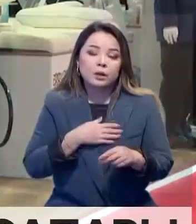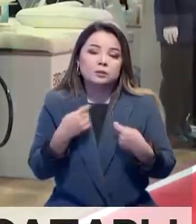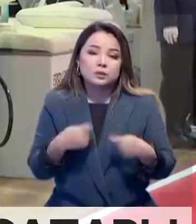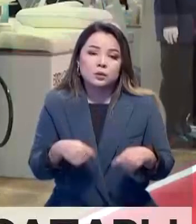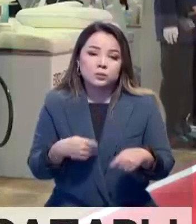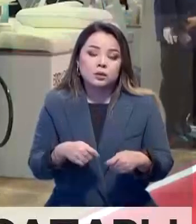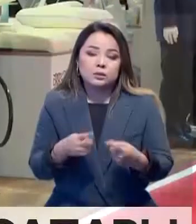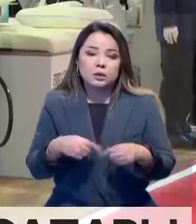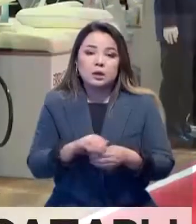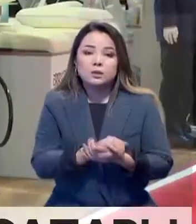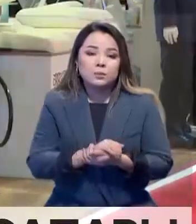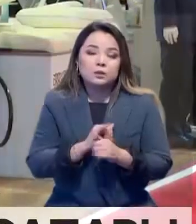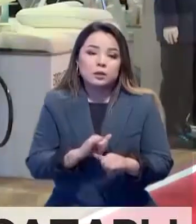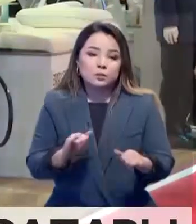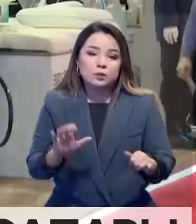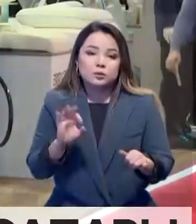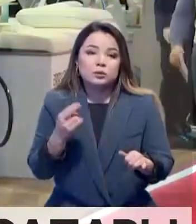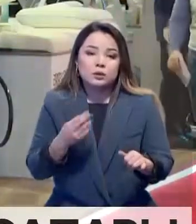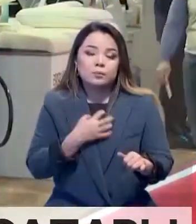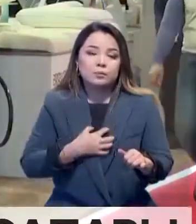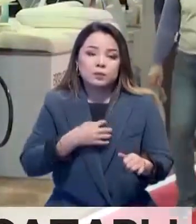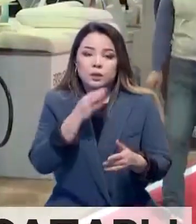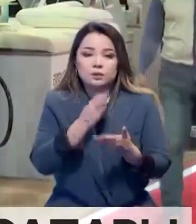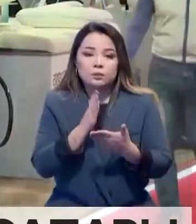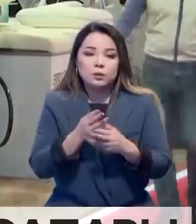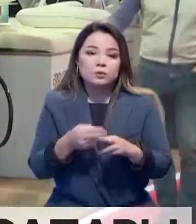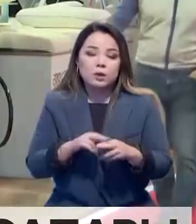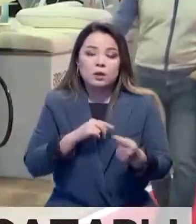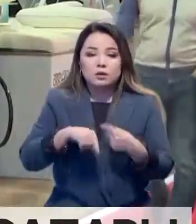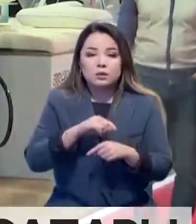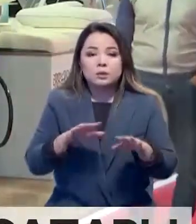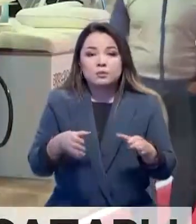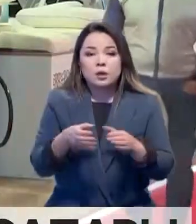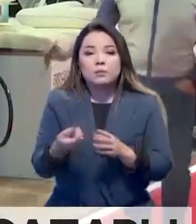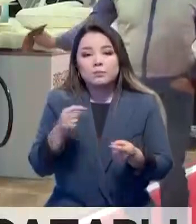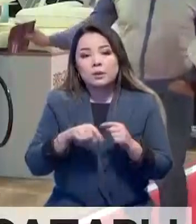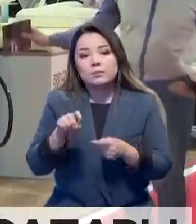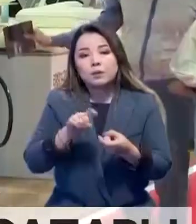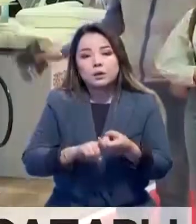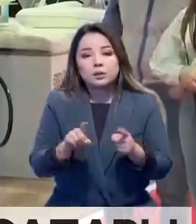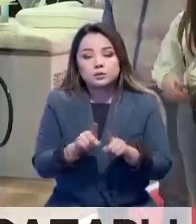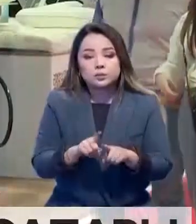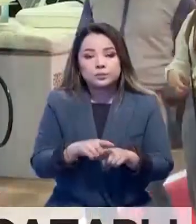саудалық ынтымақтастығымызды дамыту үшін біздің әлеуметіміз зор. Бүгінгі таңда кәсіпорындар бір-бірлерімен байланысып,